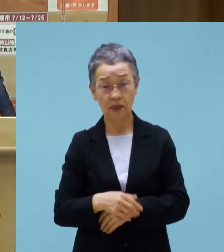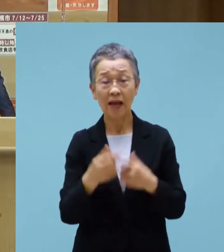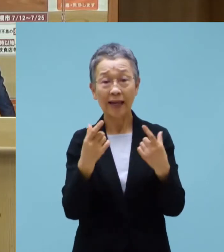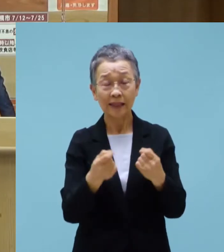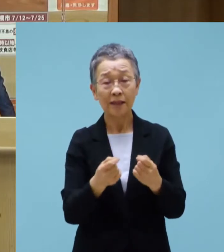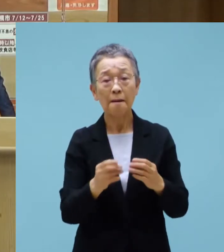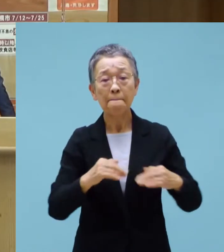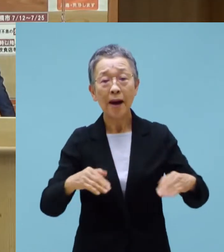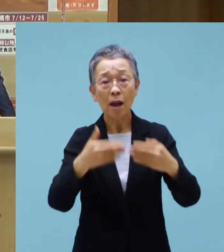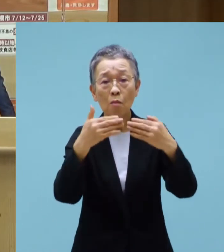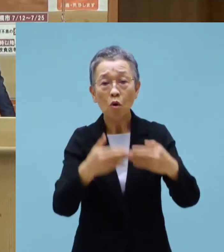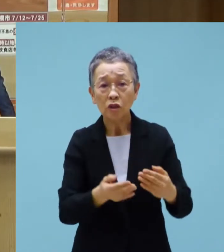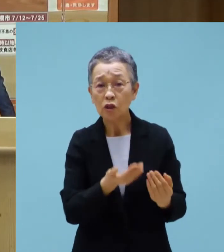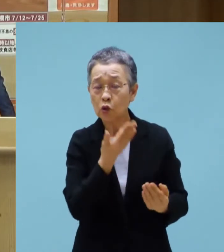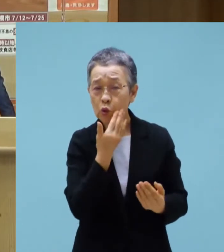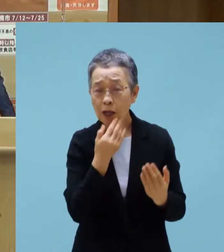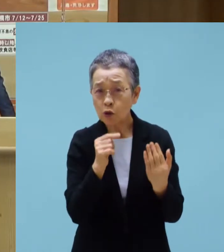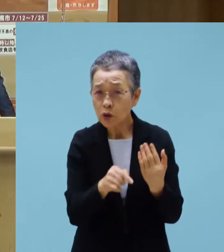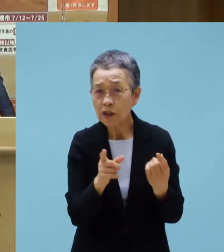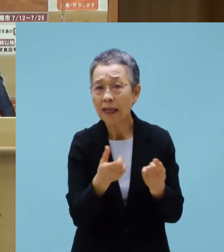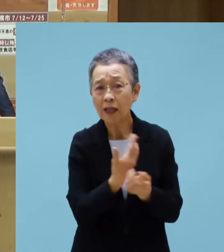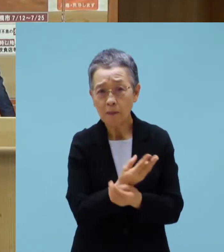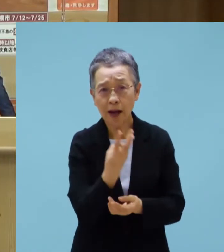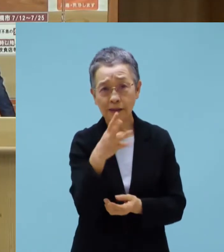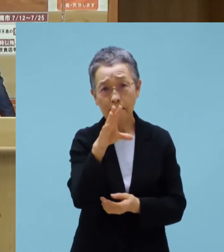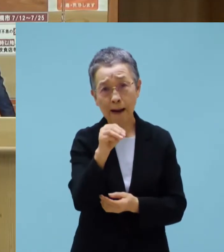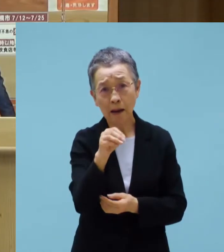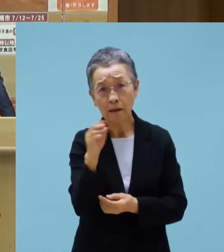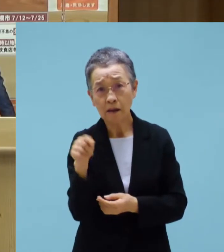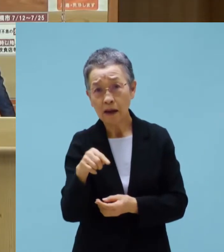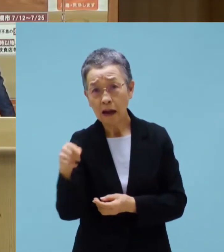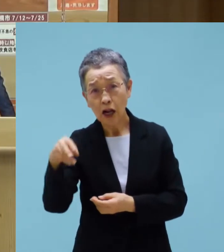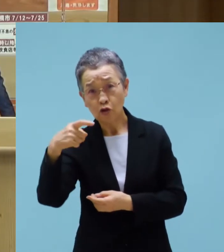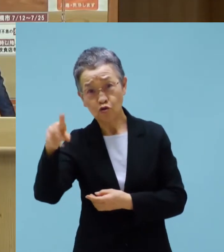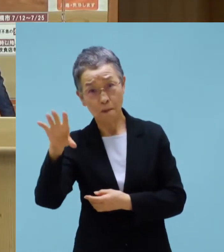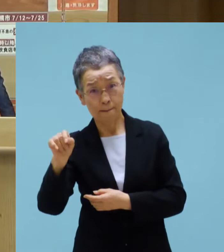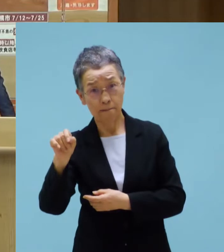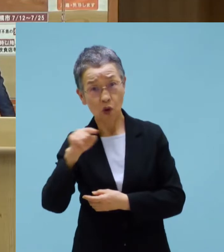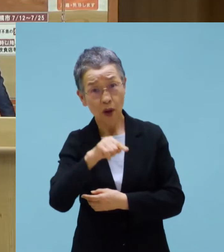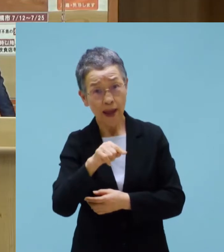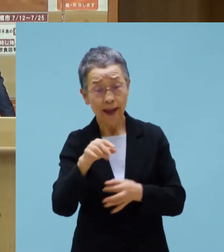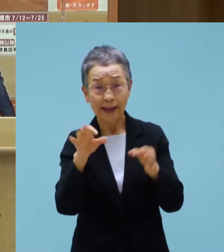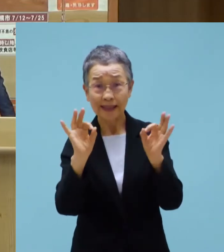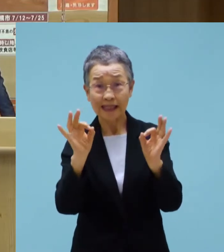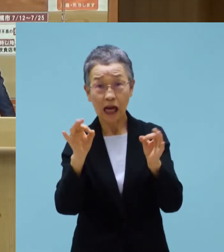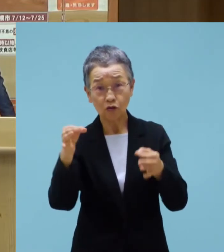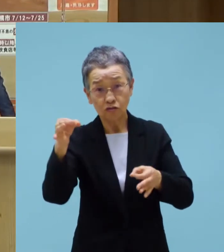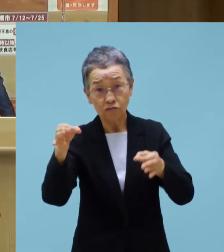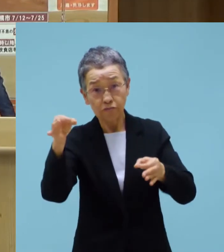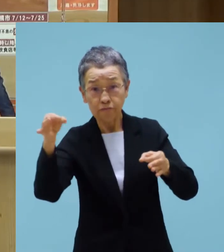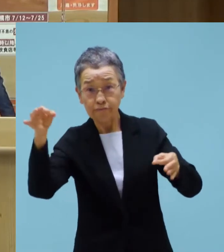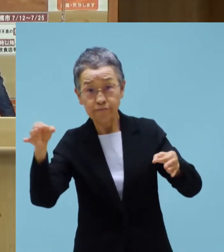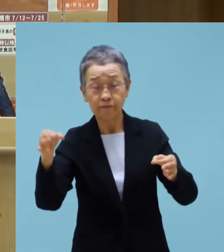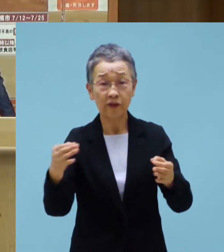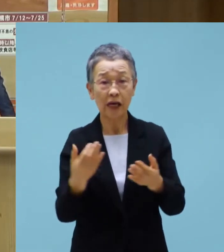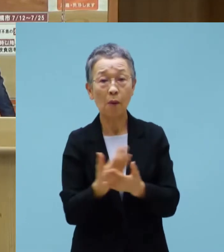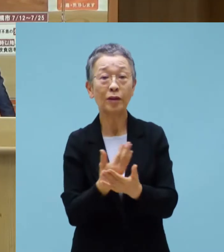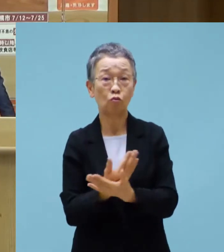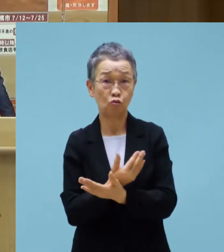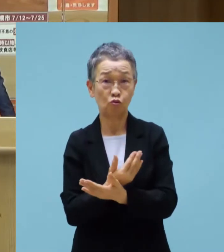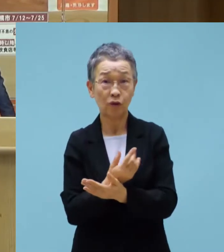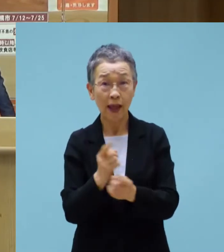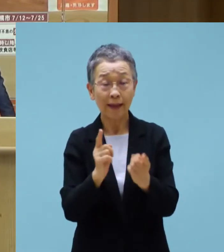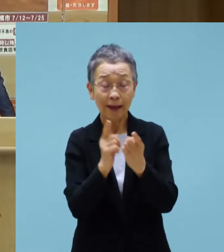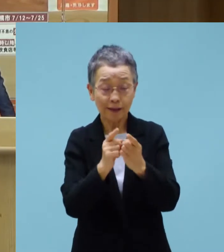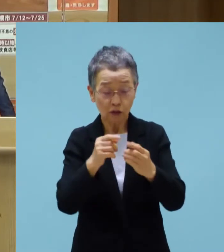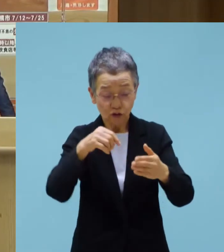等重点措置になりましたら3万円から10万円、これ金額が当然変わってきます。対策の中身だけ